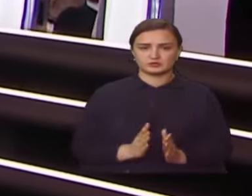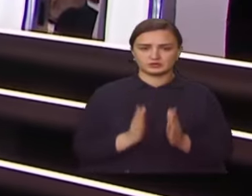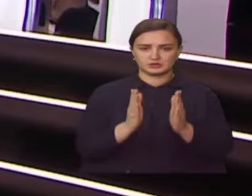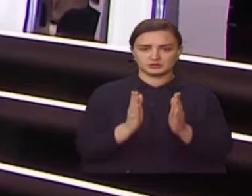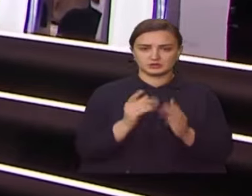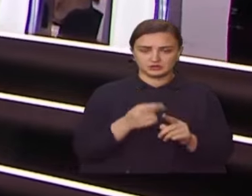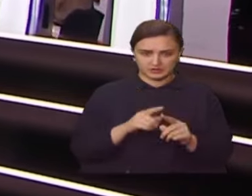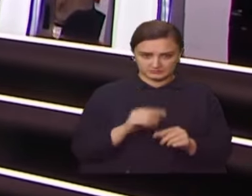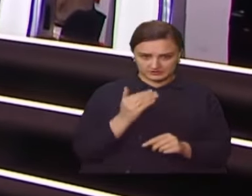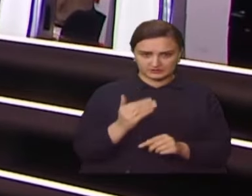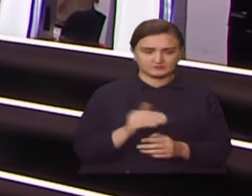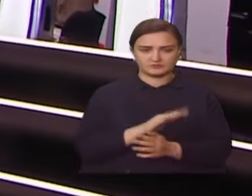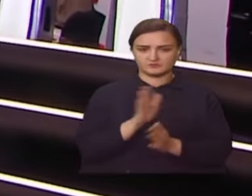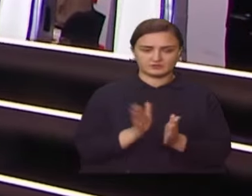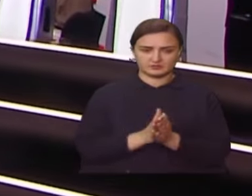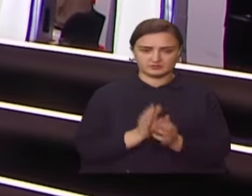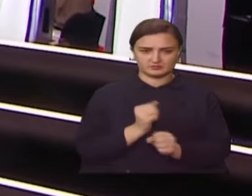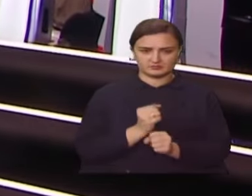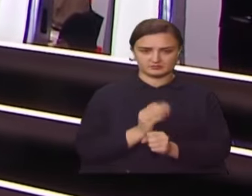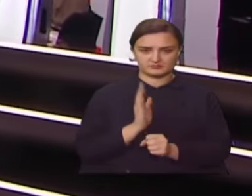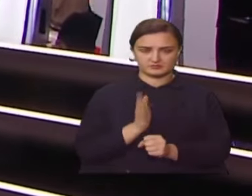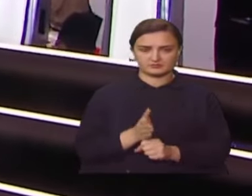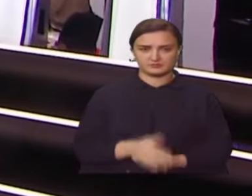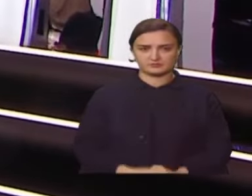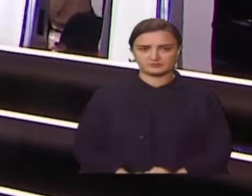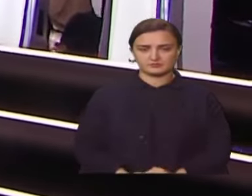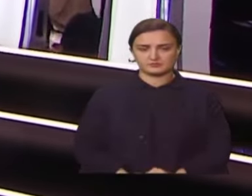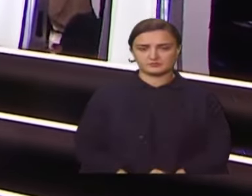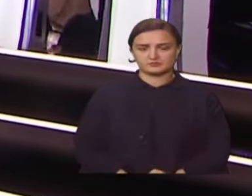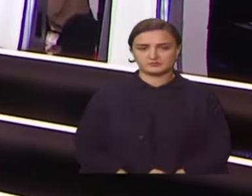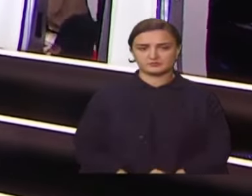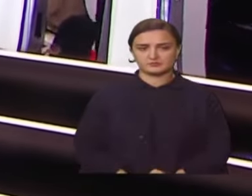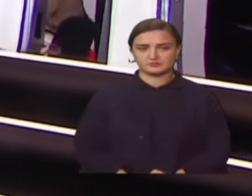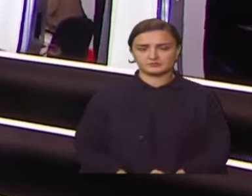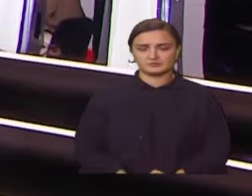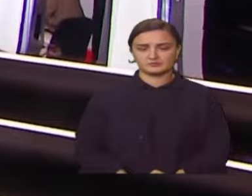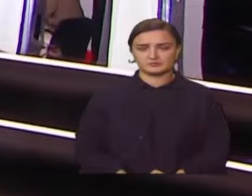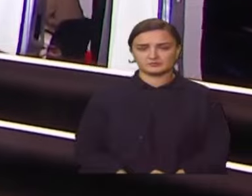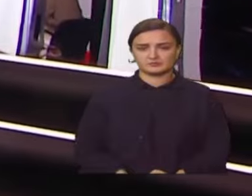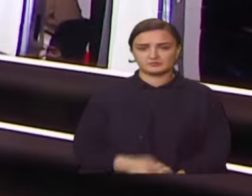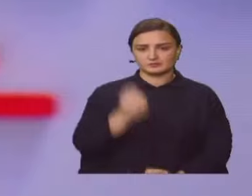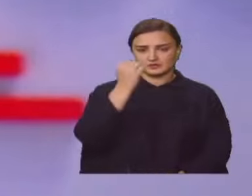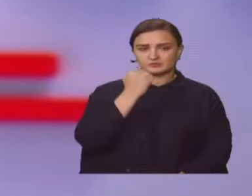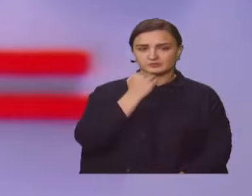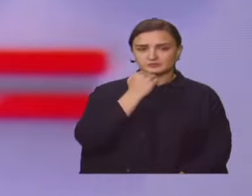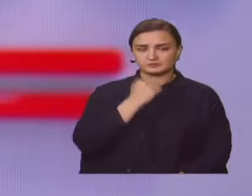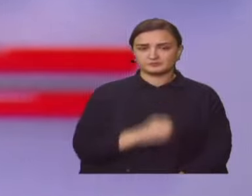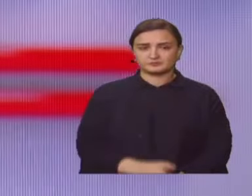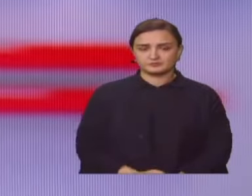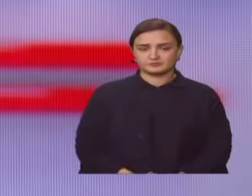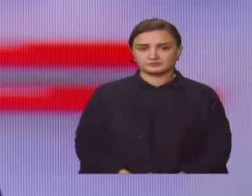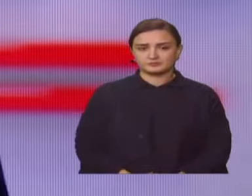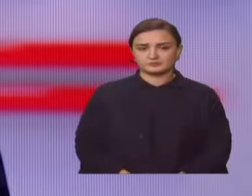და ამისთვის ჩვენ აბსოლუტურად ყველაფერს გავაკეთებთ ჩვენ საზოგადოებასთან ერთად. კი ბატონო, მადლობა, რომ გივით თქვენი 30 წამი გაქვთ.